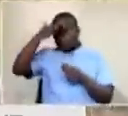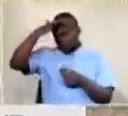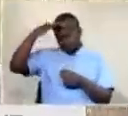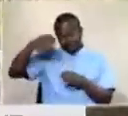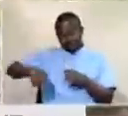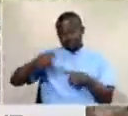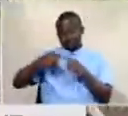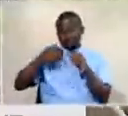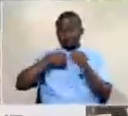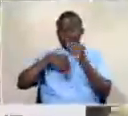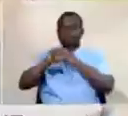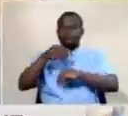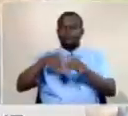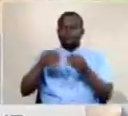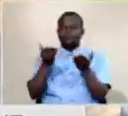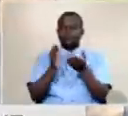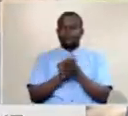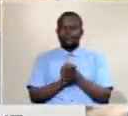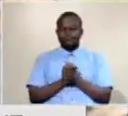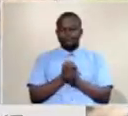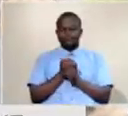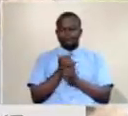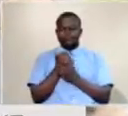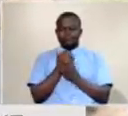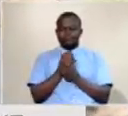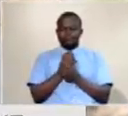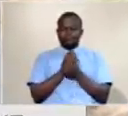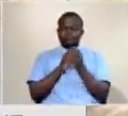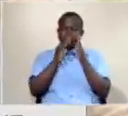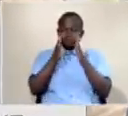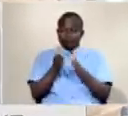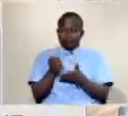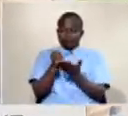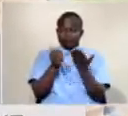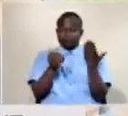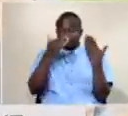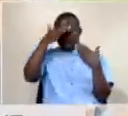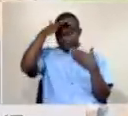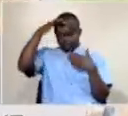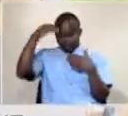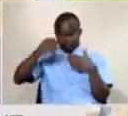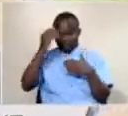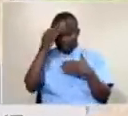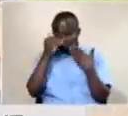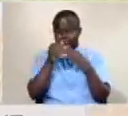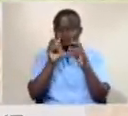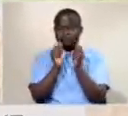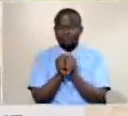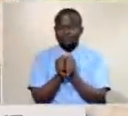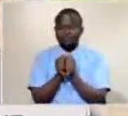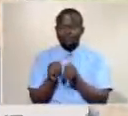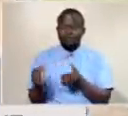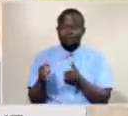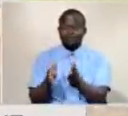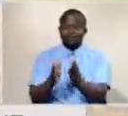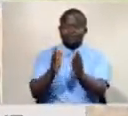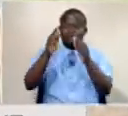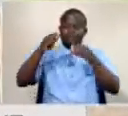kandi hariho bafite isoko ry'uyu musaruro ndiho umuhanda utarazi niba kaburimbo kwaba batubangamiye kubera ko uwo muhanda